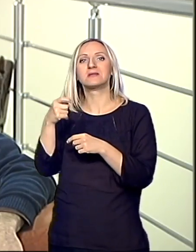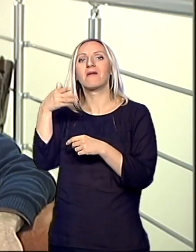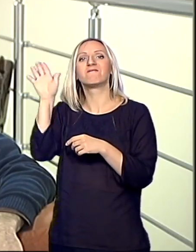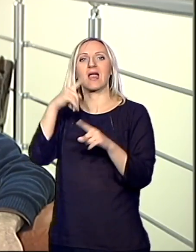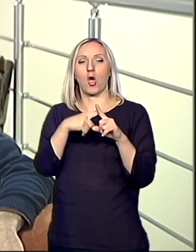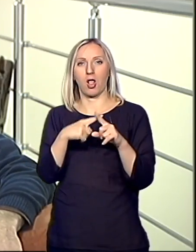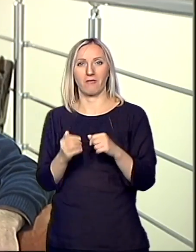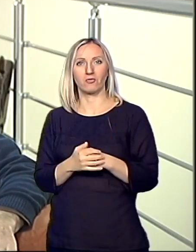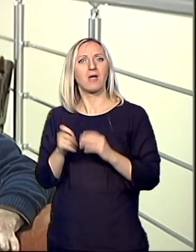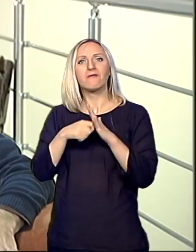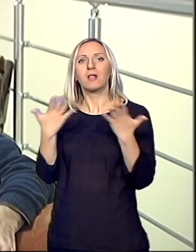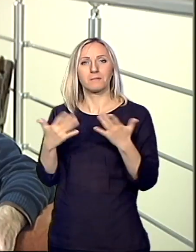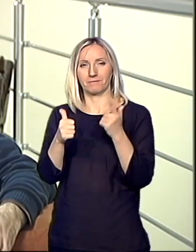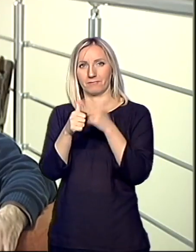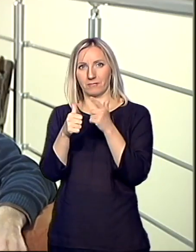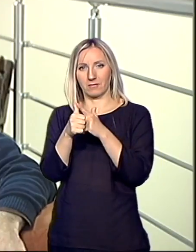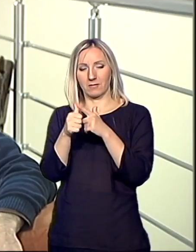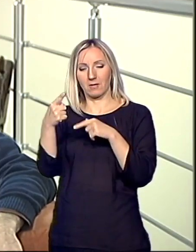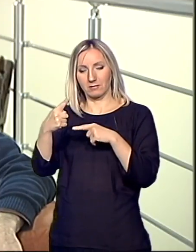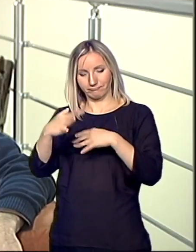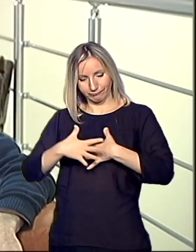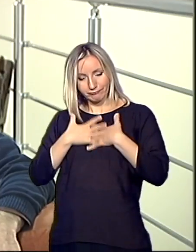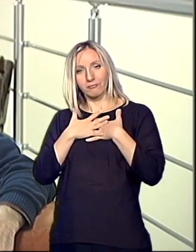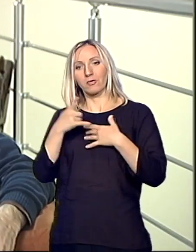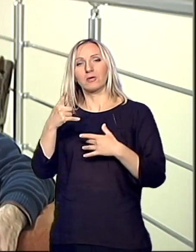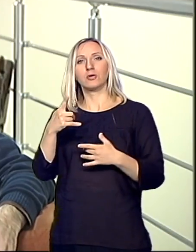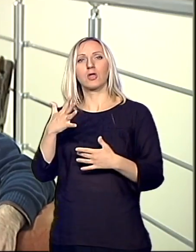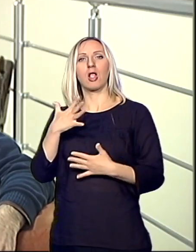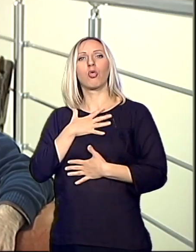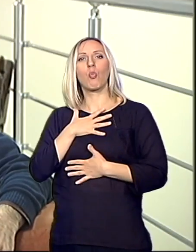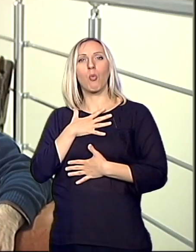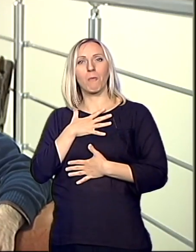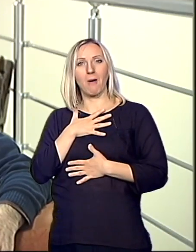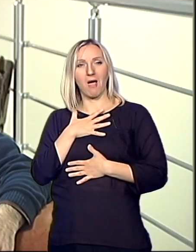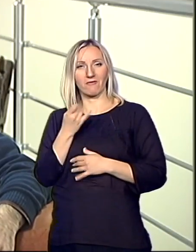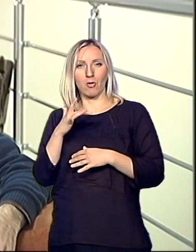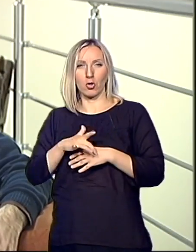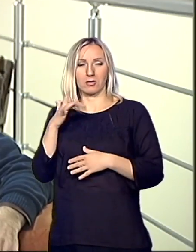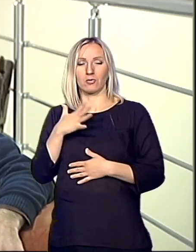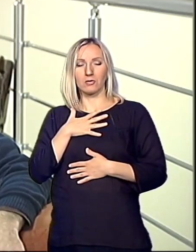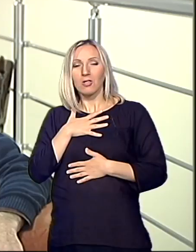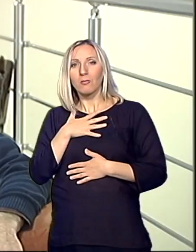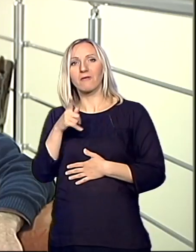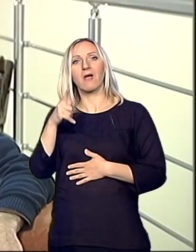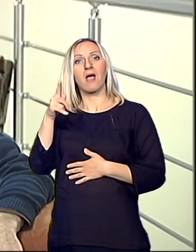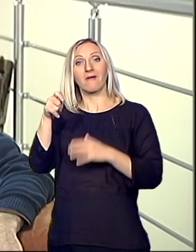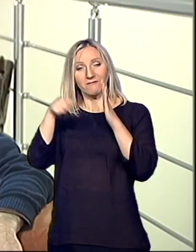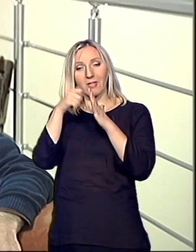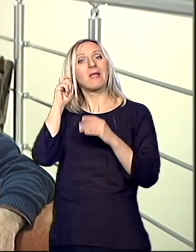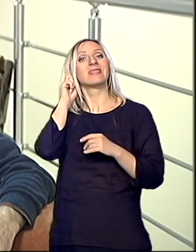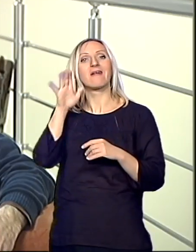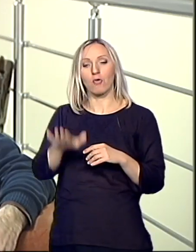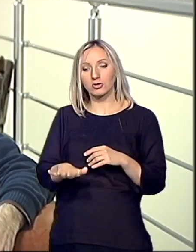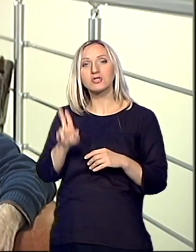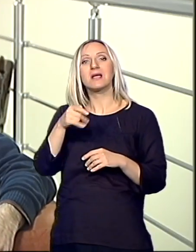Hollywooda. To su filmovi Touched by Love, Dodirnuta ljubavlju, film o jednoj devojčici koja je